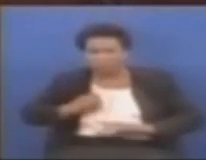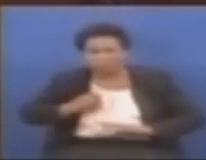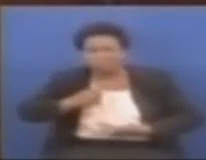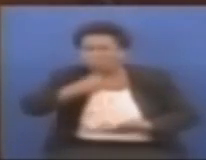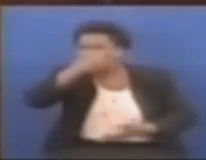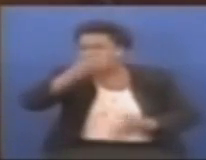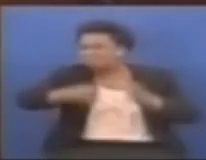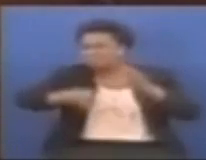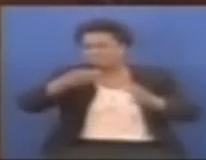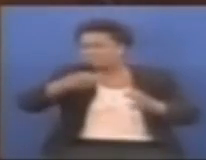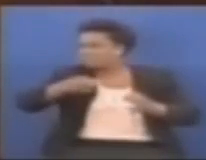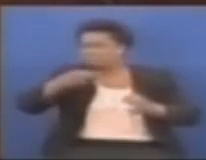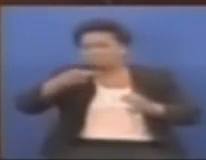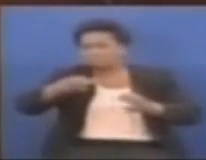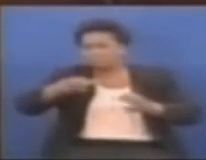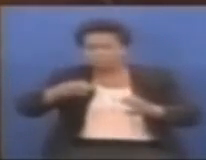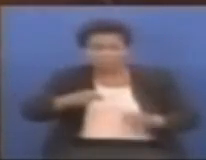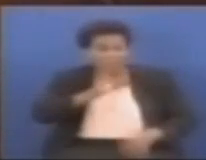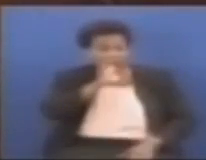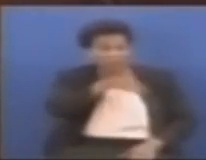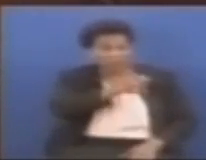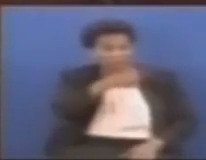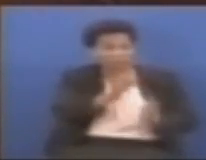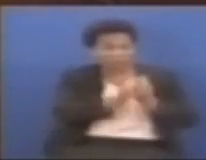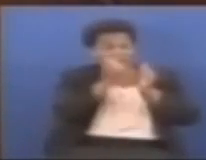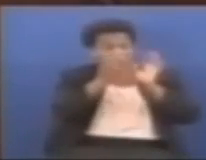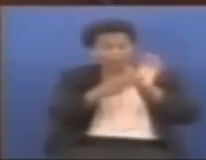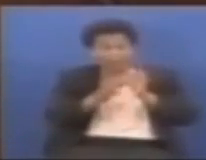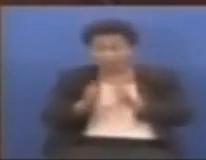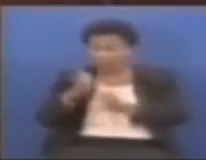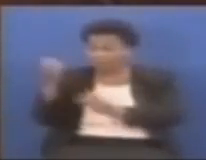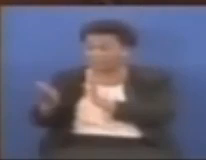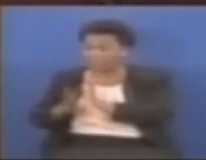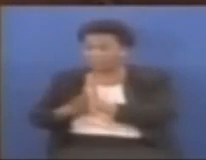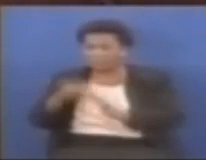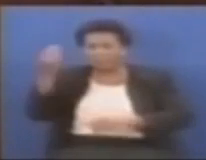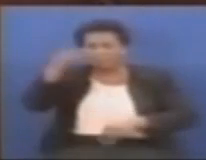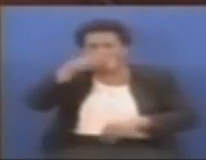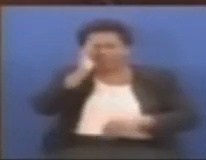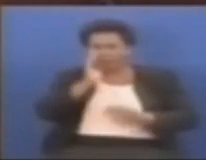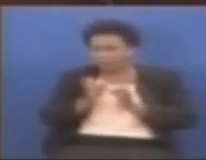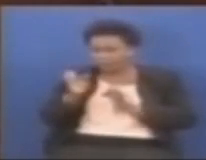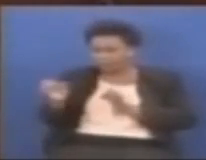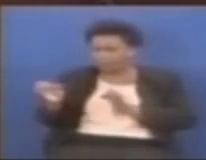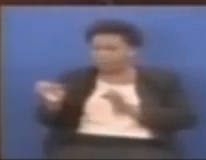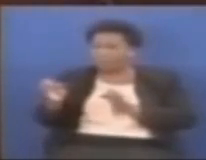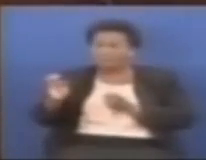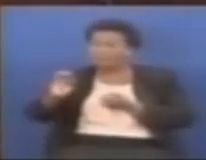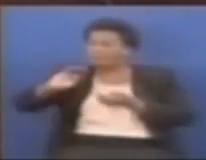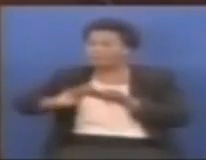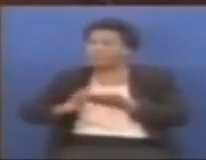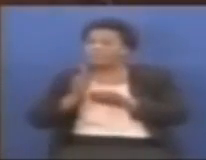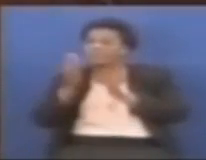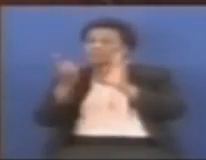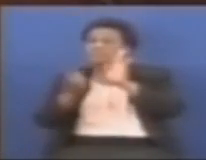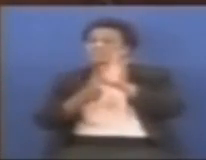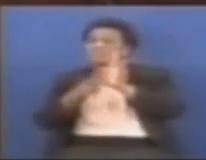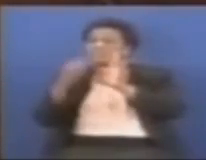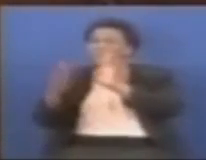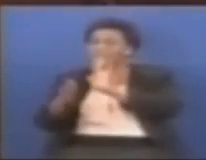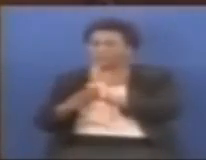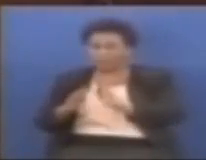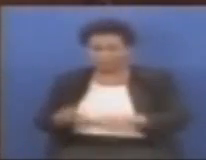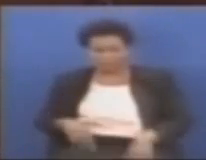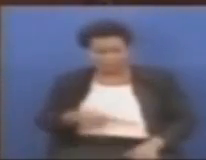uliofuatia 2018-19 ambao tupo, serikali ilitoa bilioni 69 kwa ajili ya shughuli hiyo, kwa maana